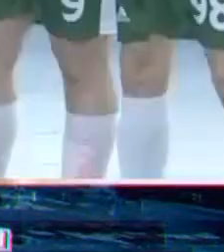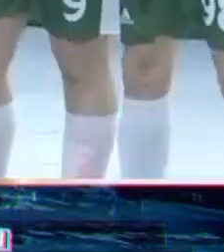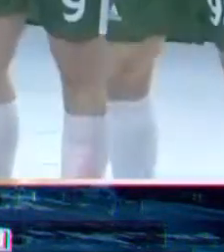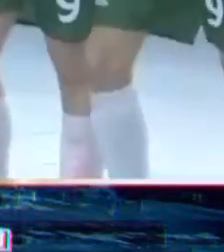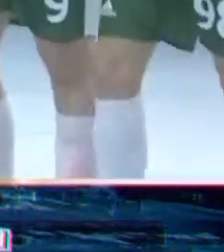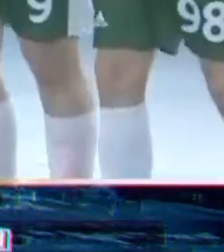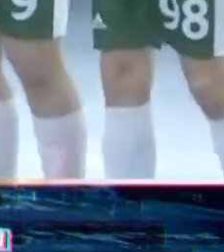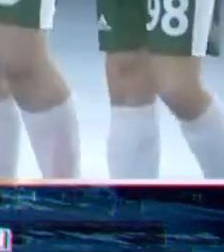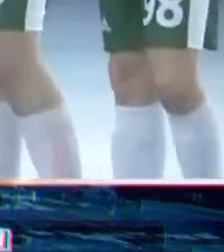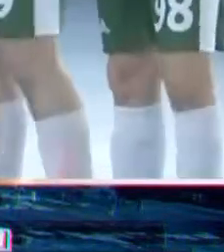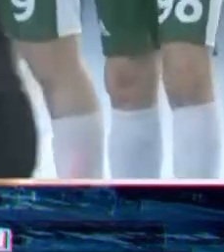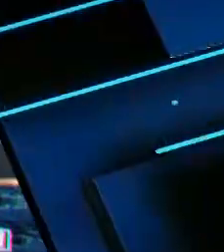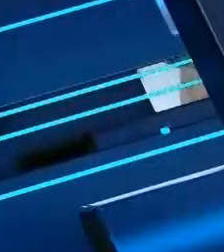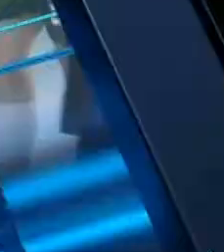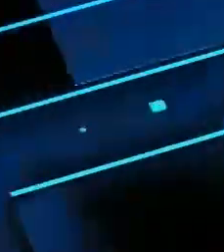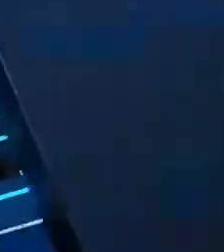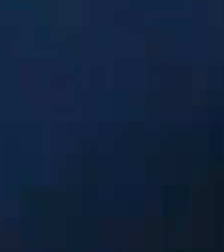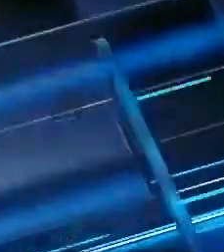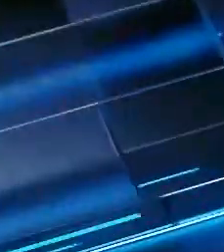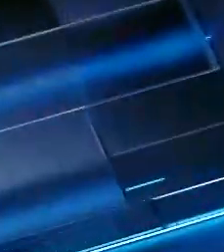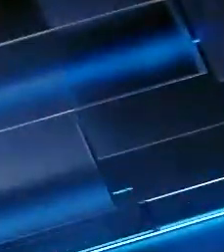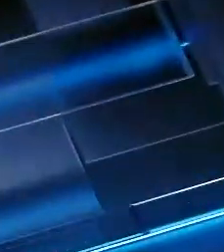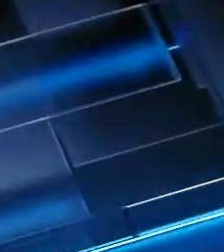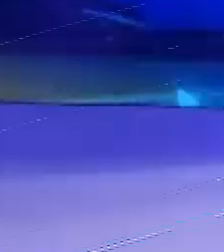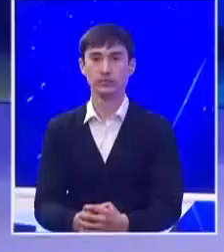среди представителей СМИ.